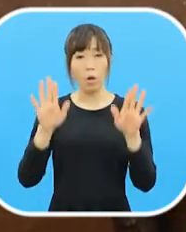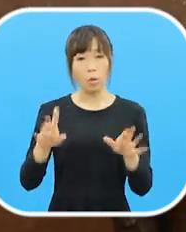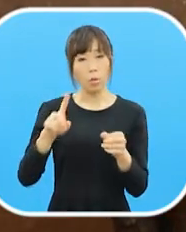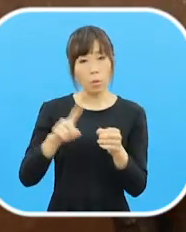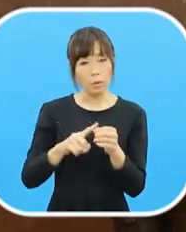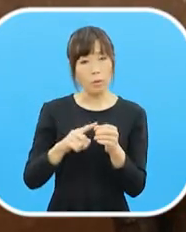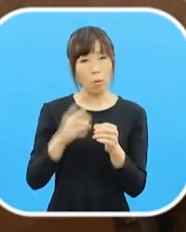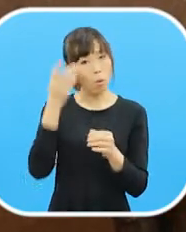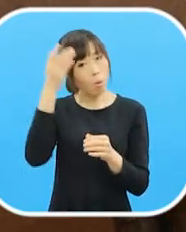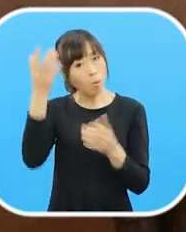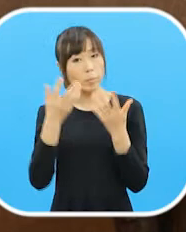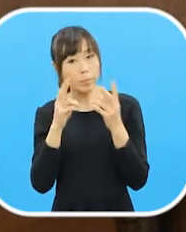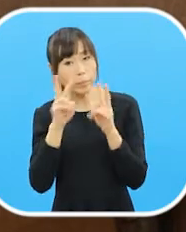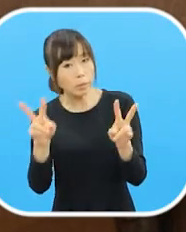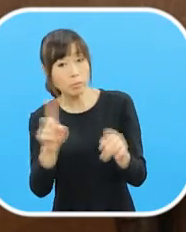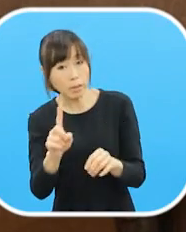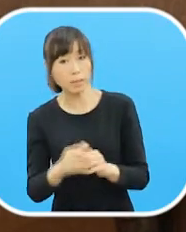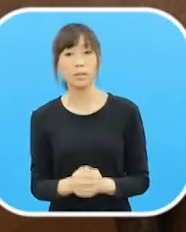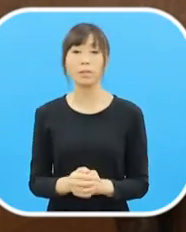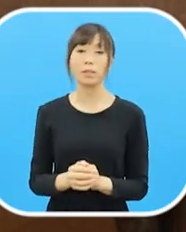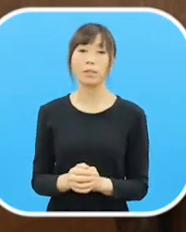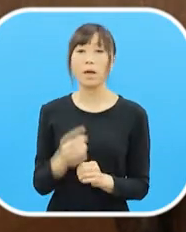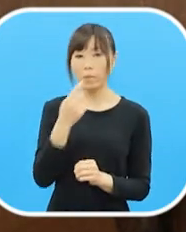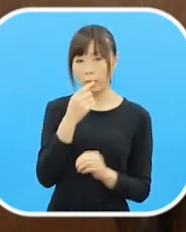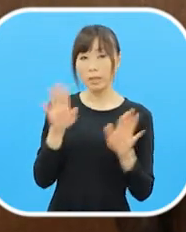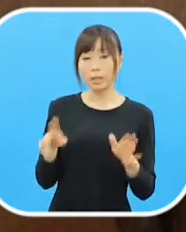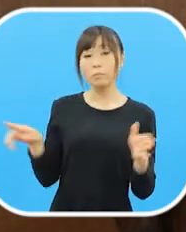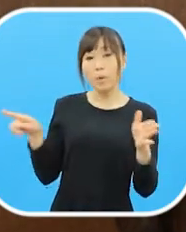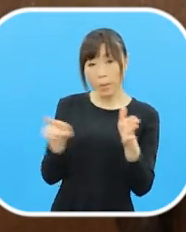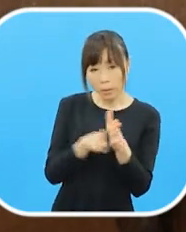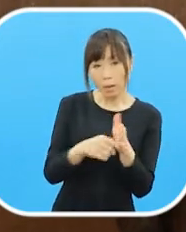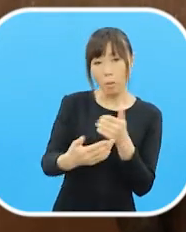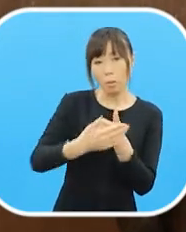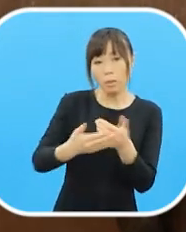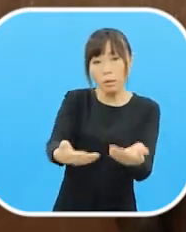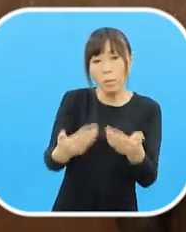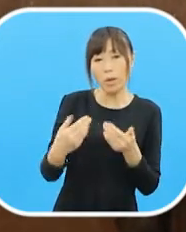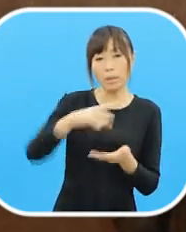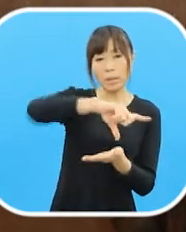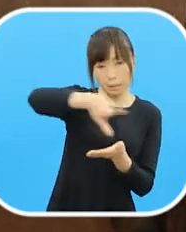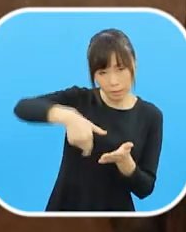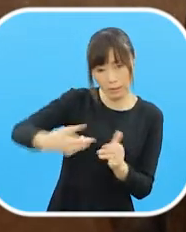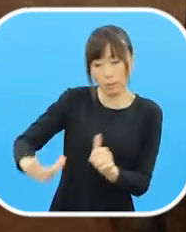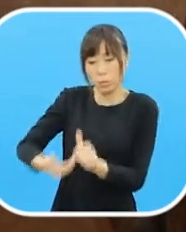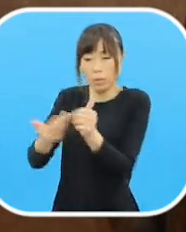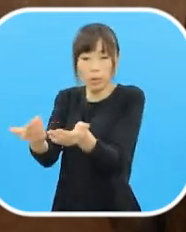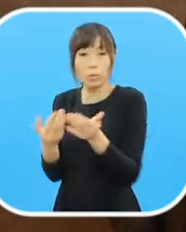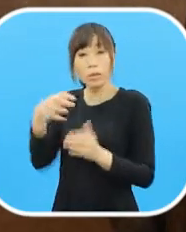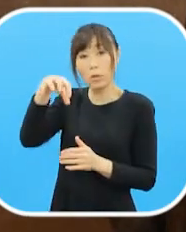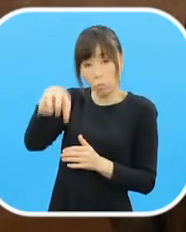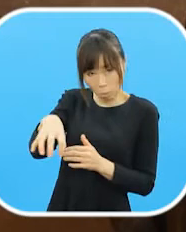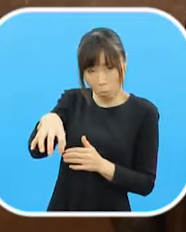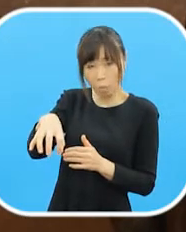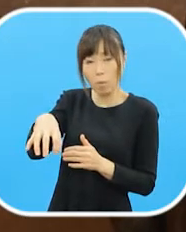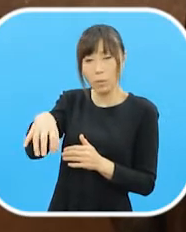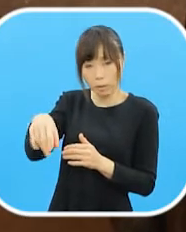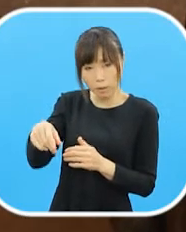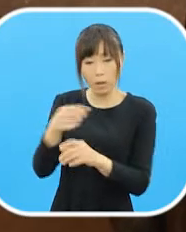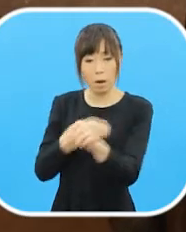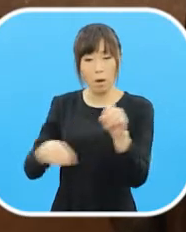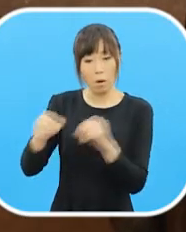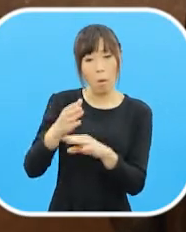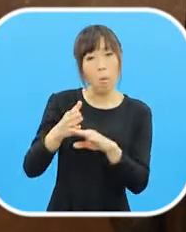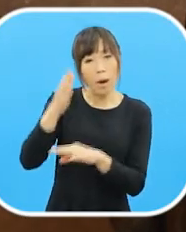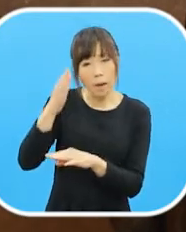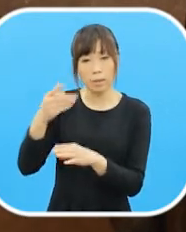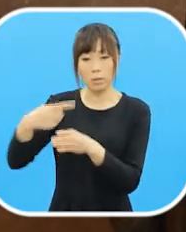は今までお世話になった地域とか育ててくれたところにいろいろお返しを少しずつしたいなと思ってまして、うん